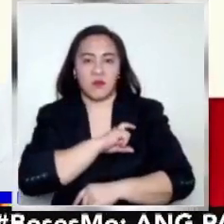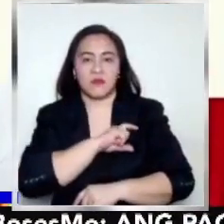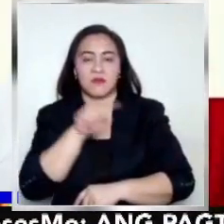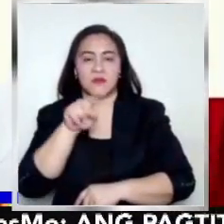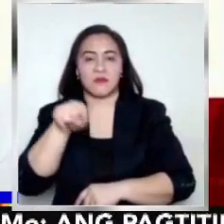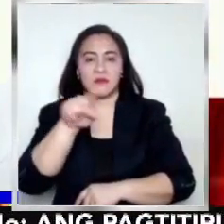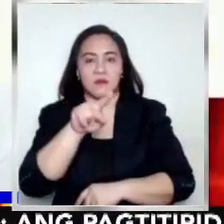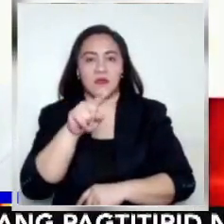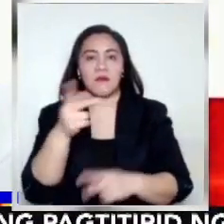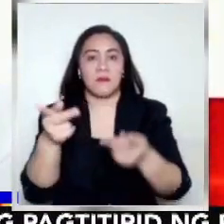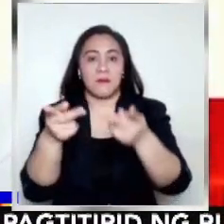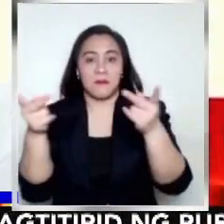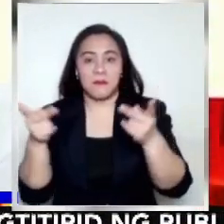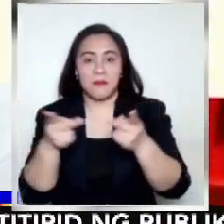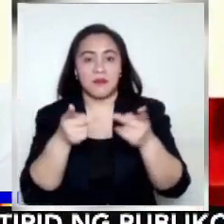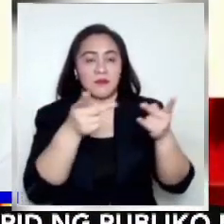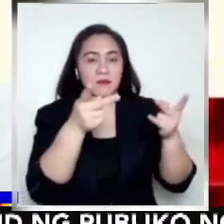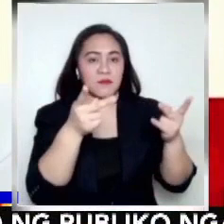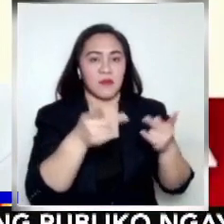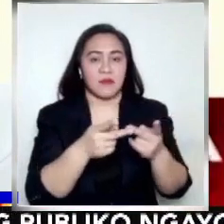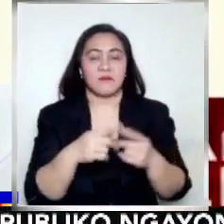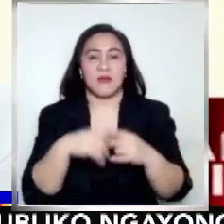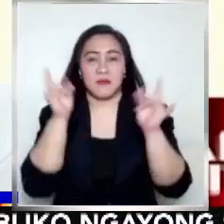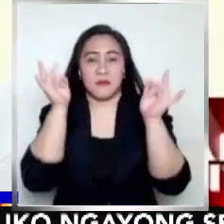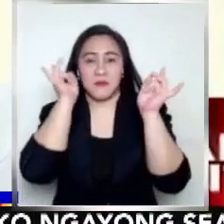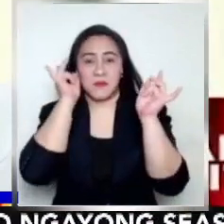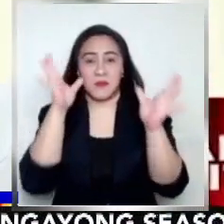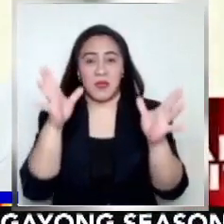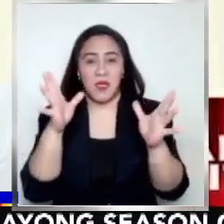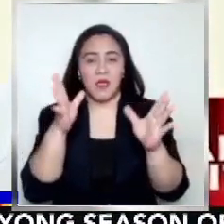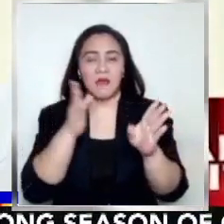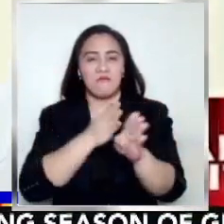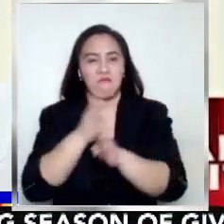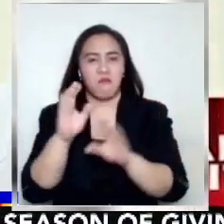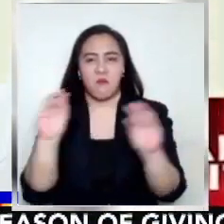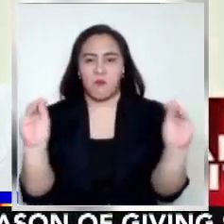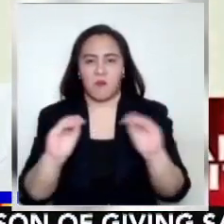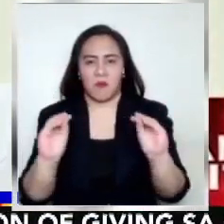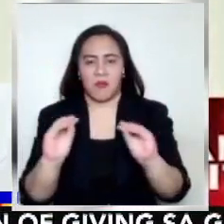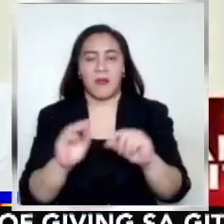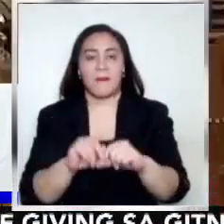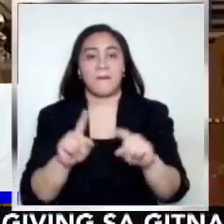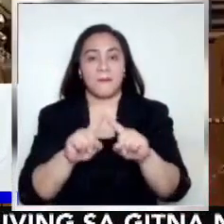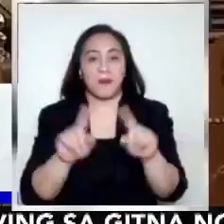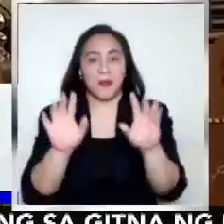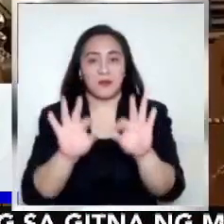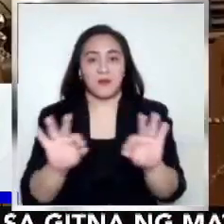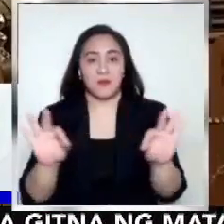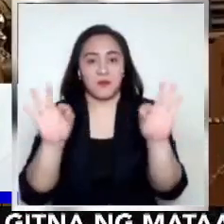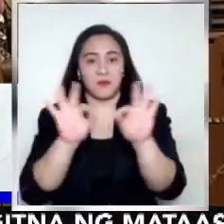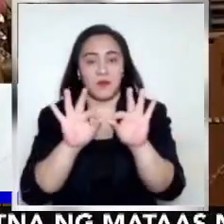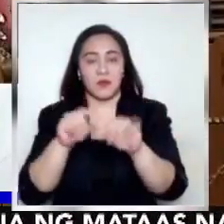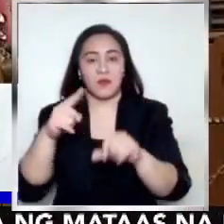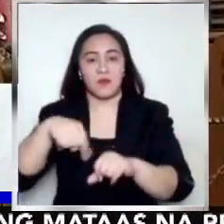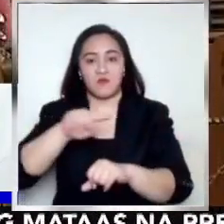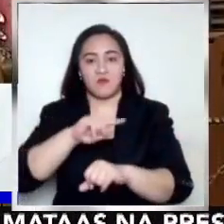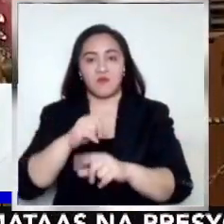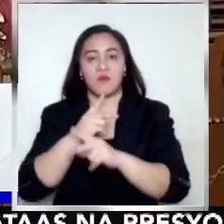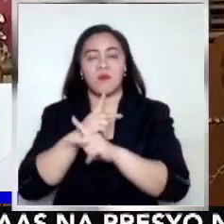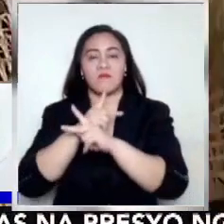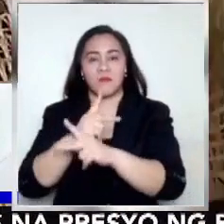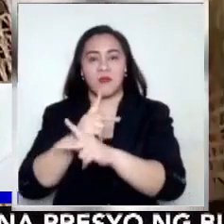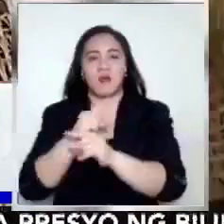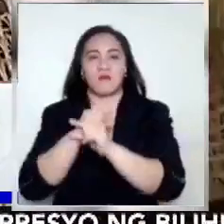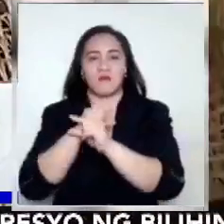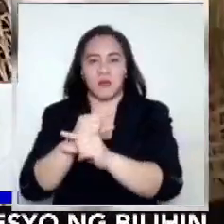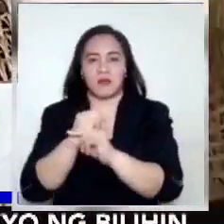Walang direct threat na aming natanggap, but nonetheless, hindi namin bababaan ang aming guard. Sa Quiapo Church, inihahanda na rin